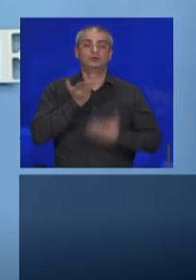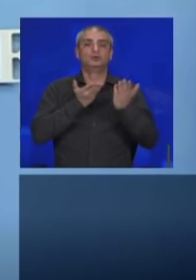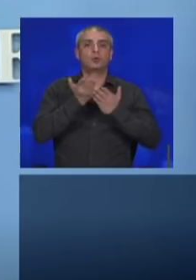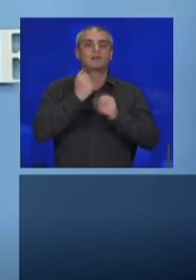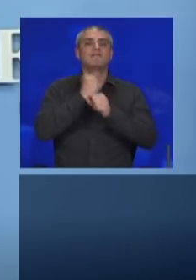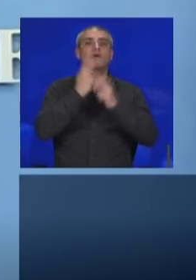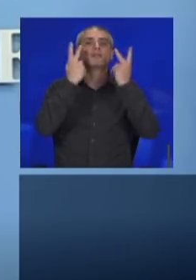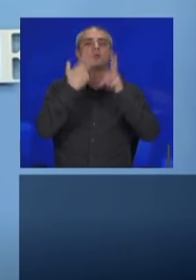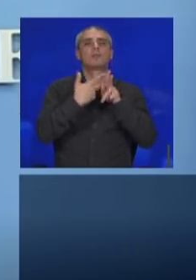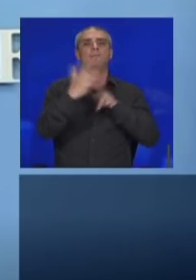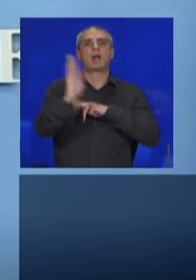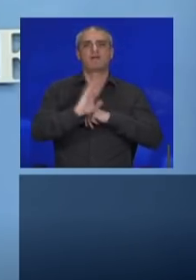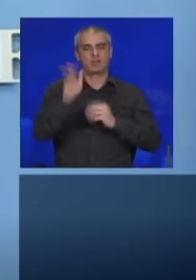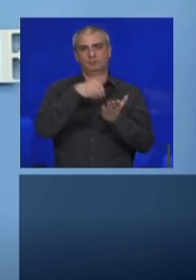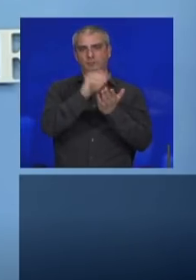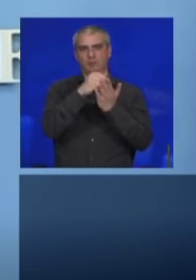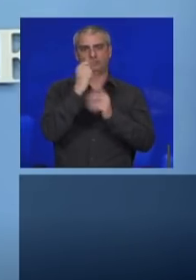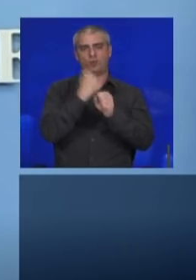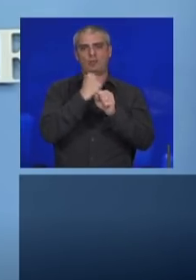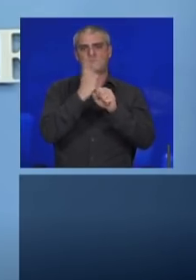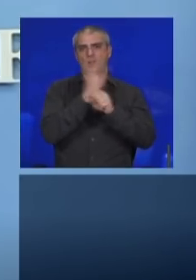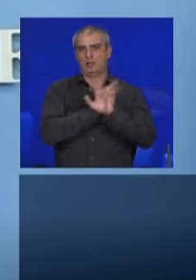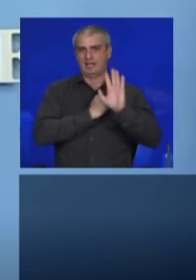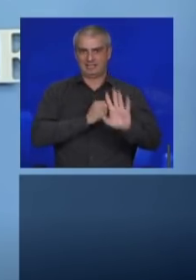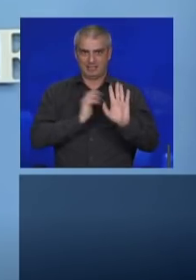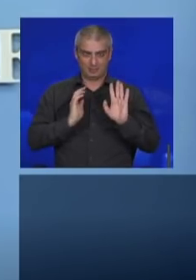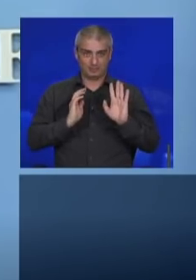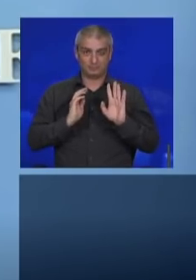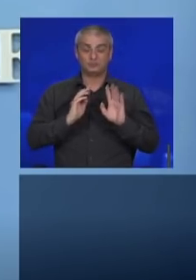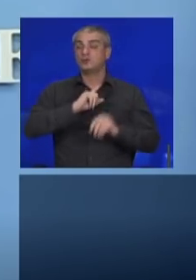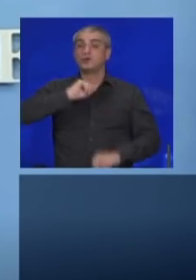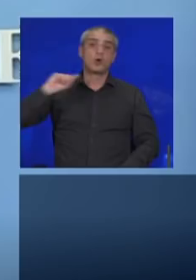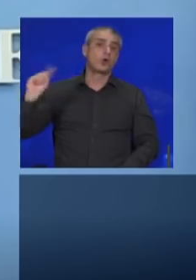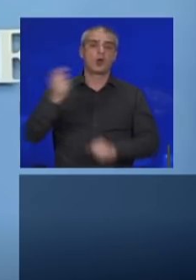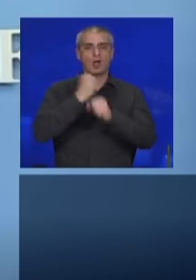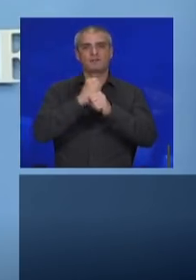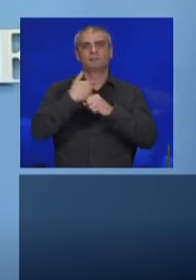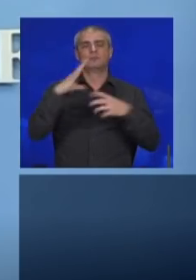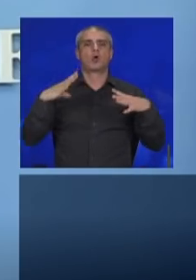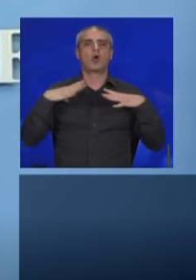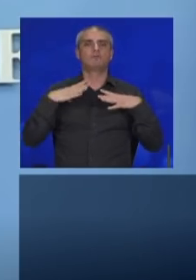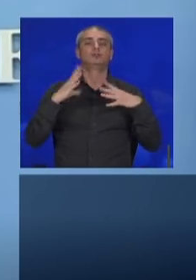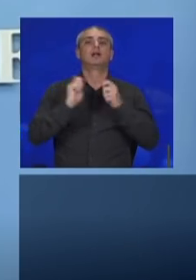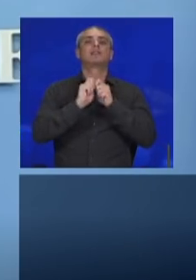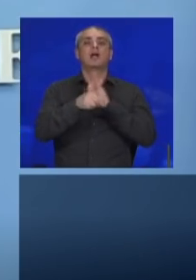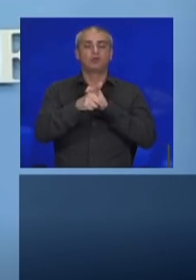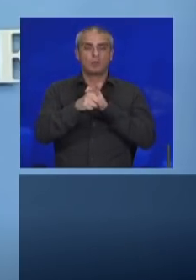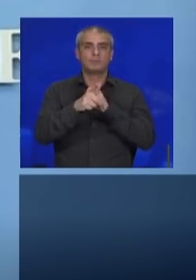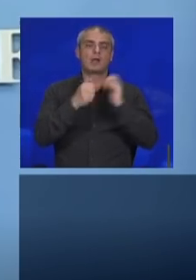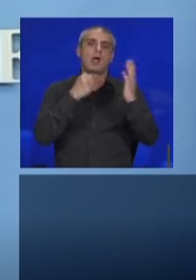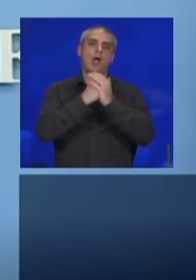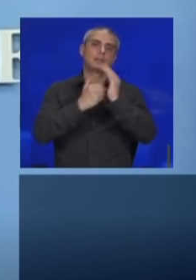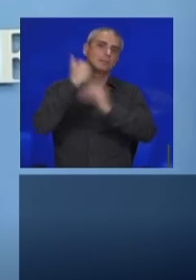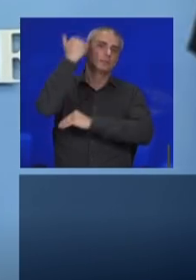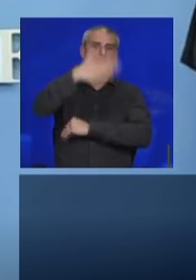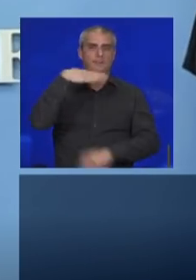בלבד ימשיכו לפעול כרגיל. שאר העובדים יצאו לחופשה בתשלום עד לאחר הפסח.